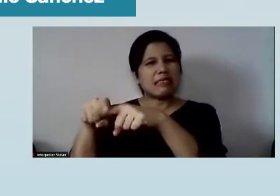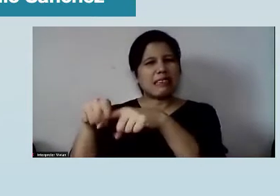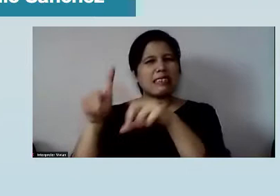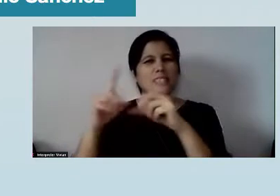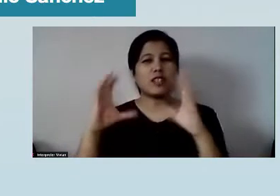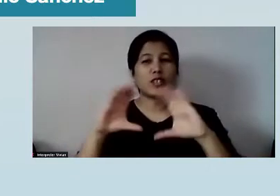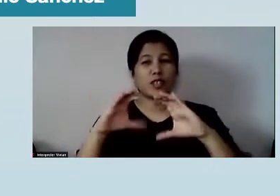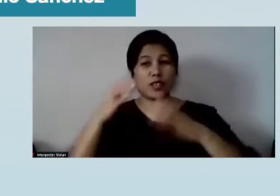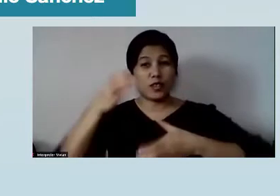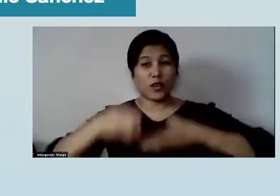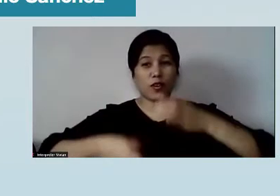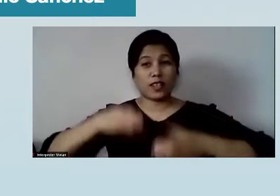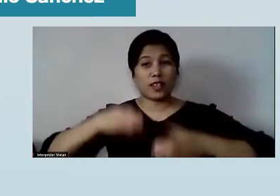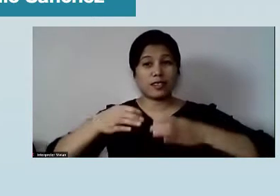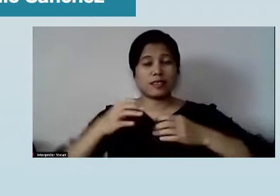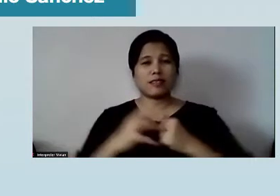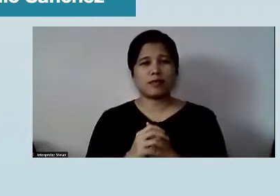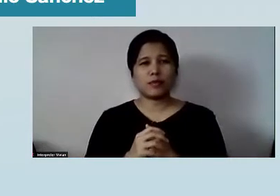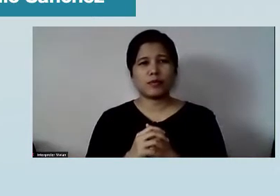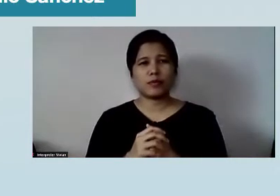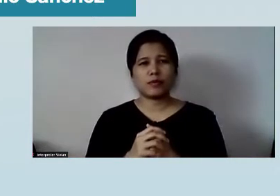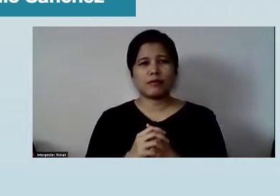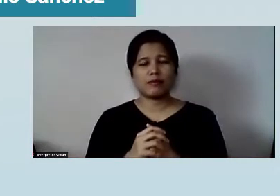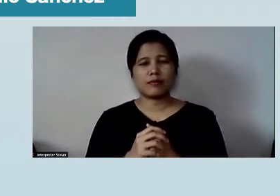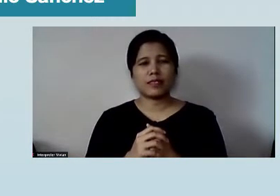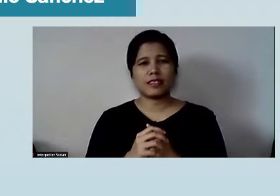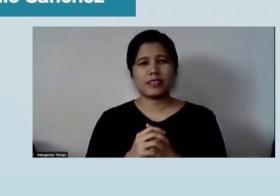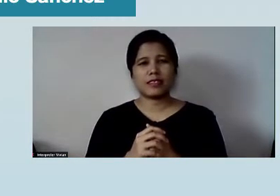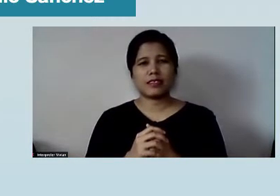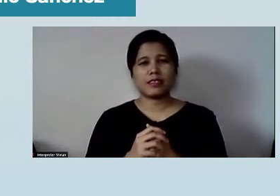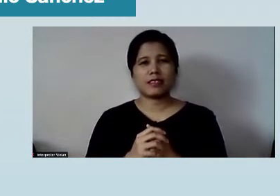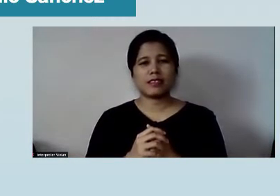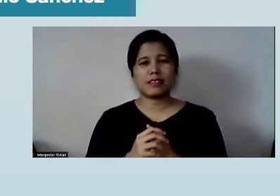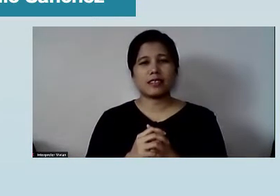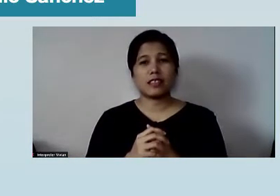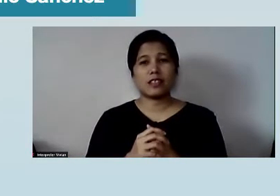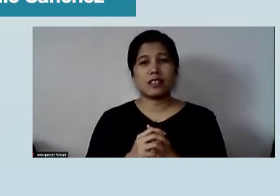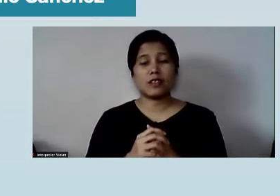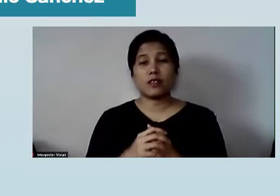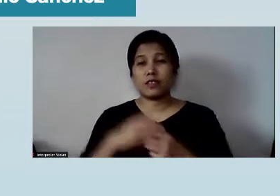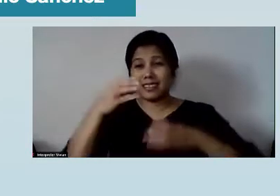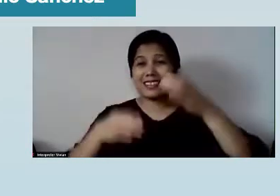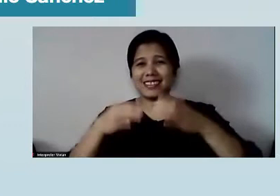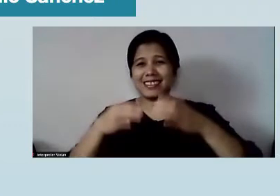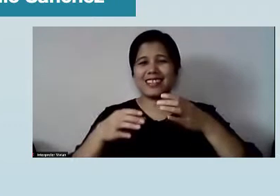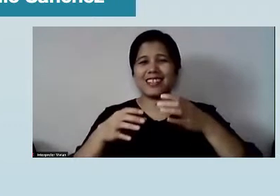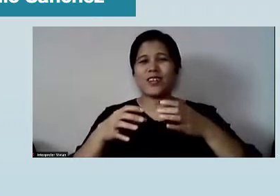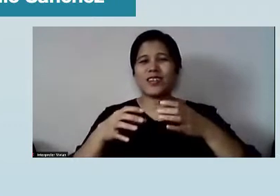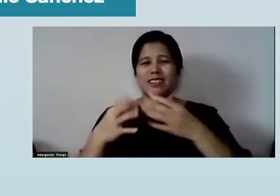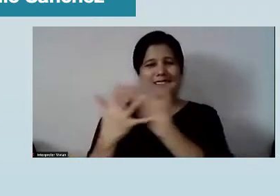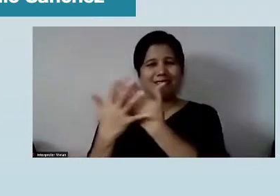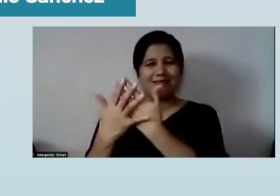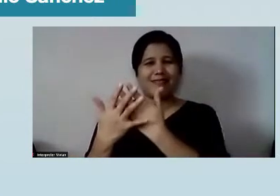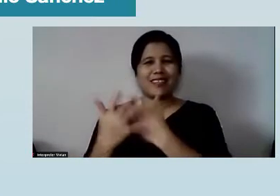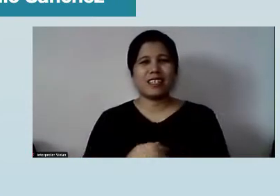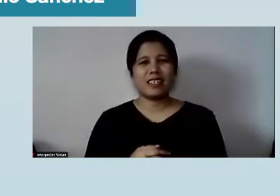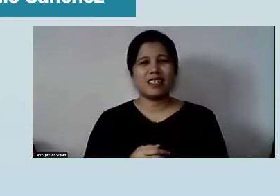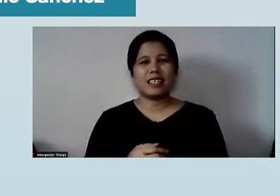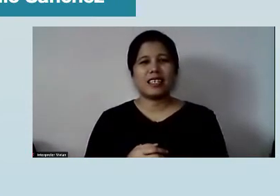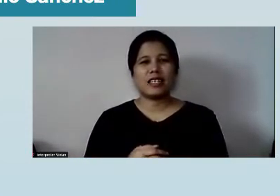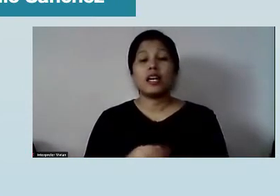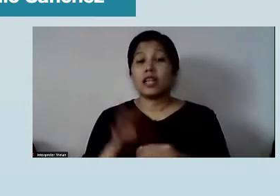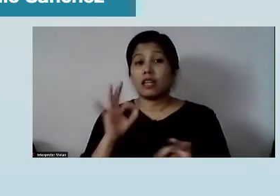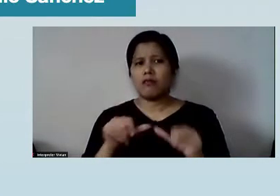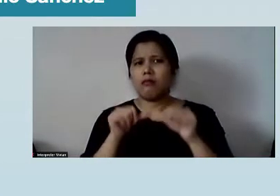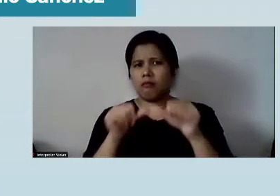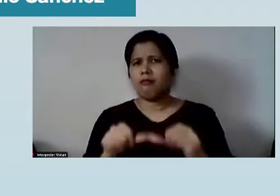o panyan, selda, no? Ang pipilian mo dyan, no? And subsequent